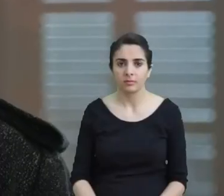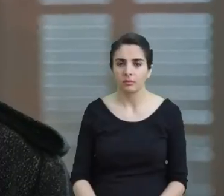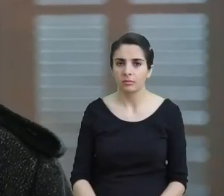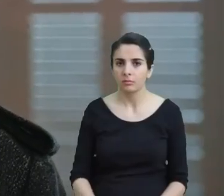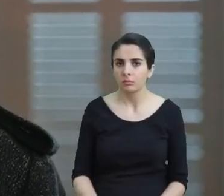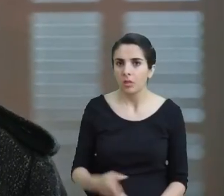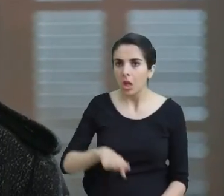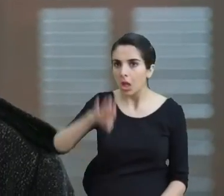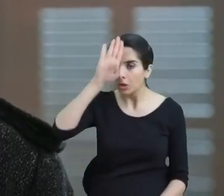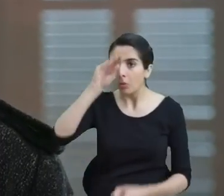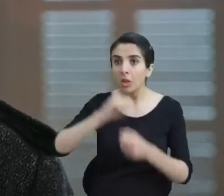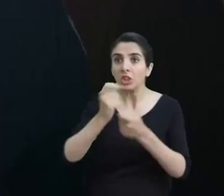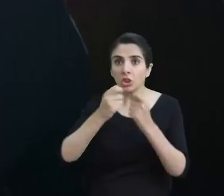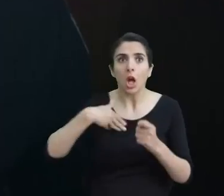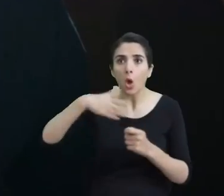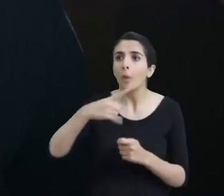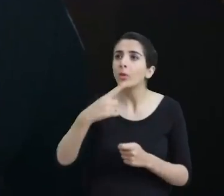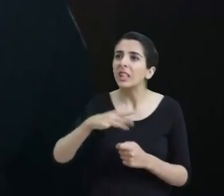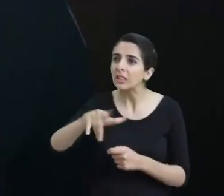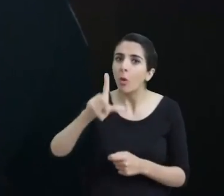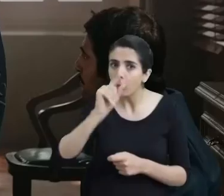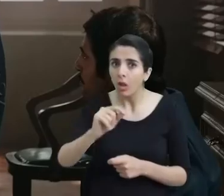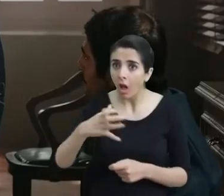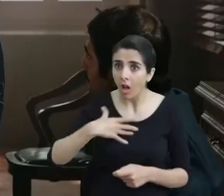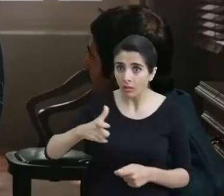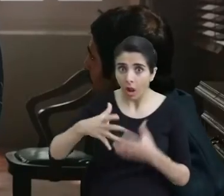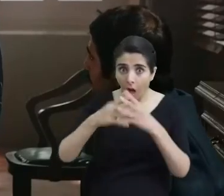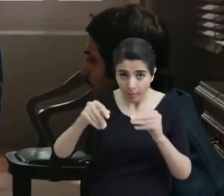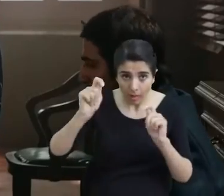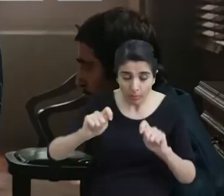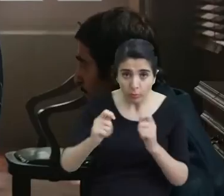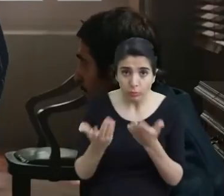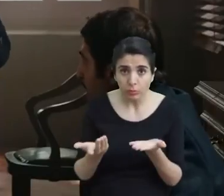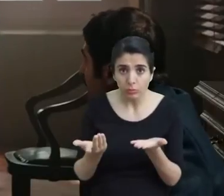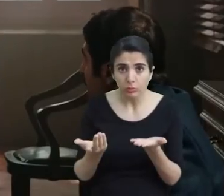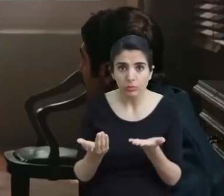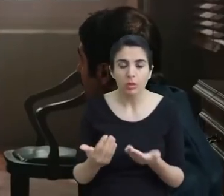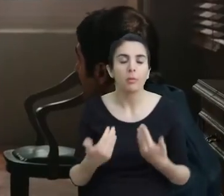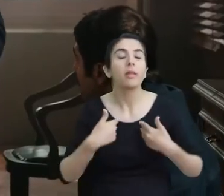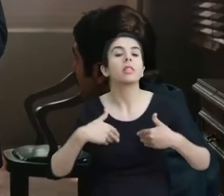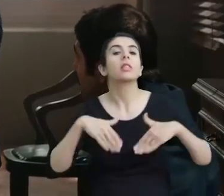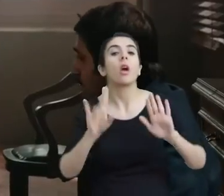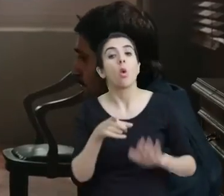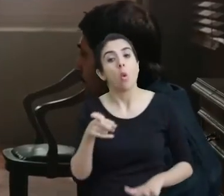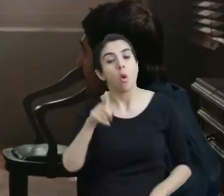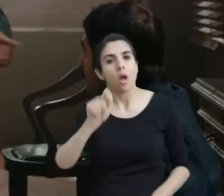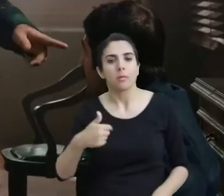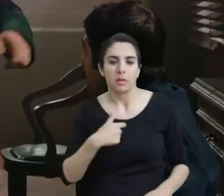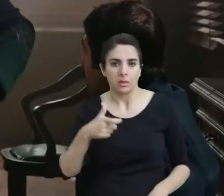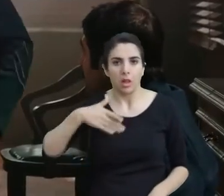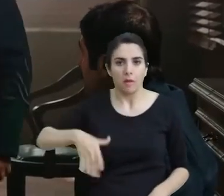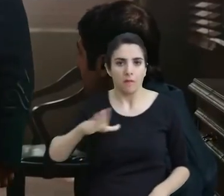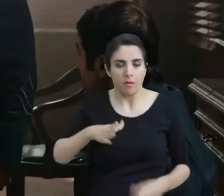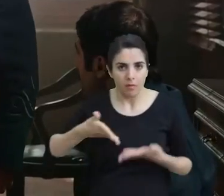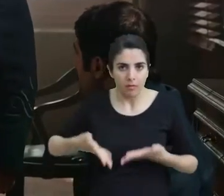Ulan sizi İstanbul'un içine yolluyoruz, gidin hırsızı bulun diye. Gidip silahınızı mı çaldırıyorsunuz? Ben değil amirim, o çaldırdı.